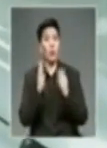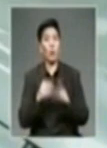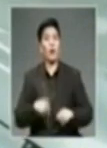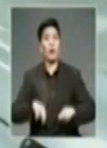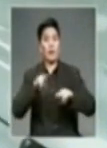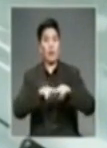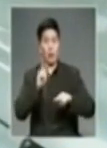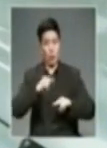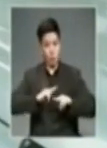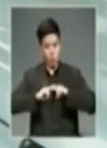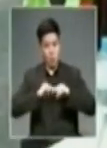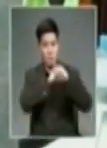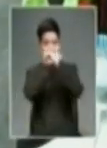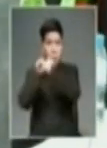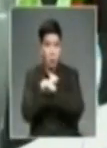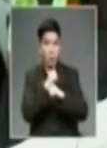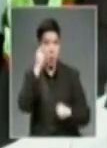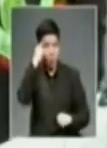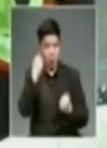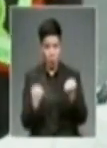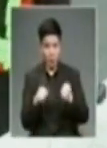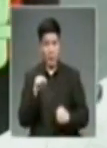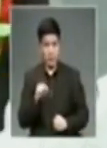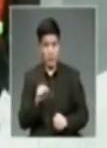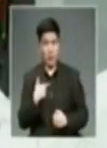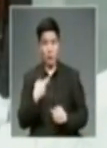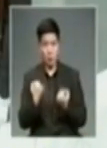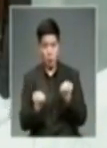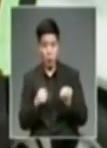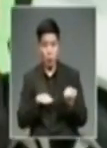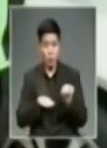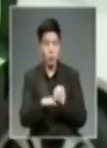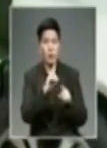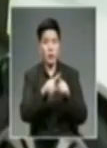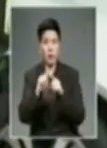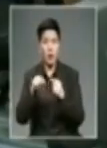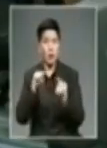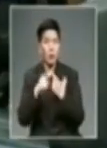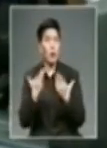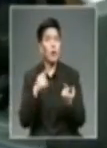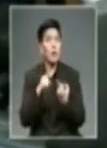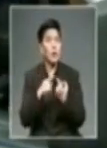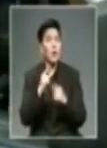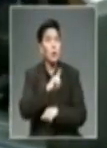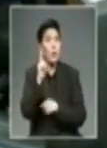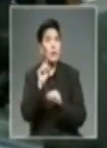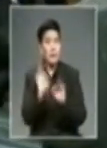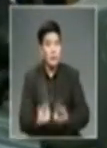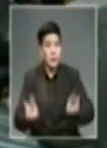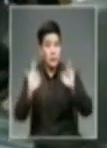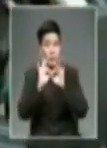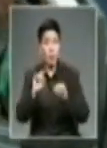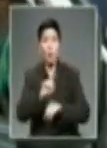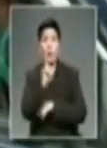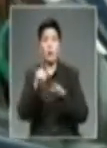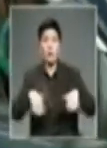ารเองก็ต้องระวังตัวเองไปด้วยการใช้รถใช้ถนนและเรื่องการจราจรนั้นไม่ว่าจะเป็นช่วงเทศกาลหรือวันปกติรัฐบาล